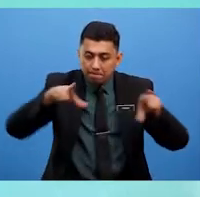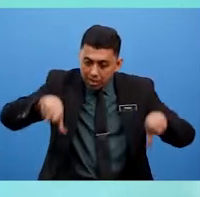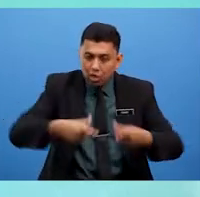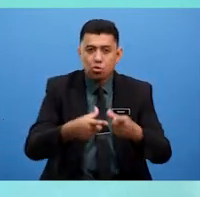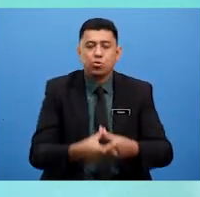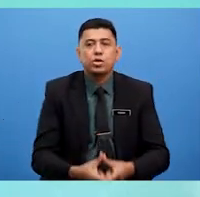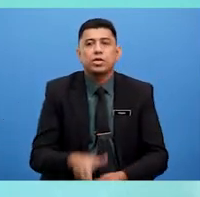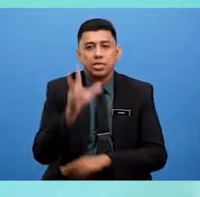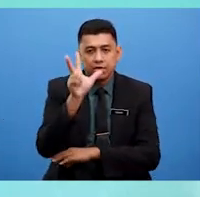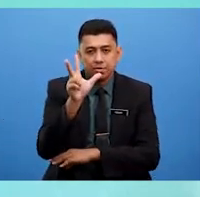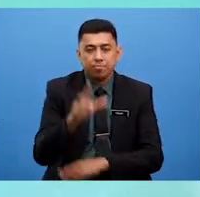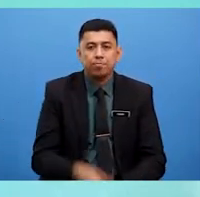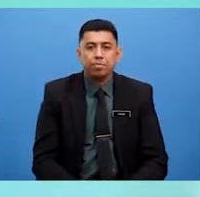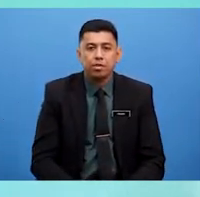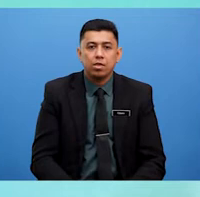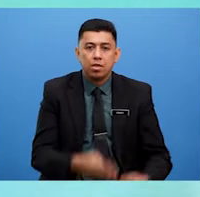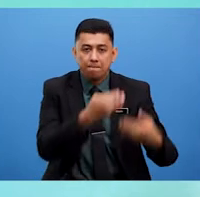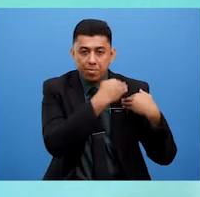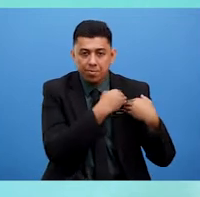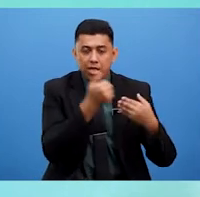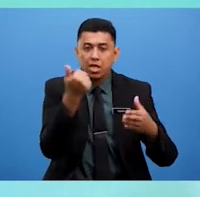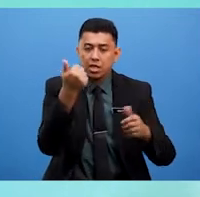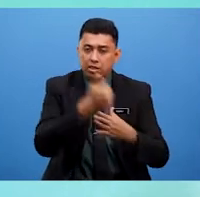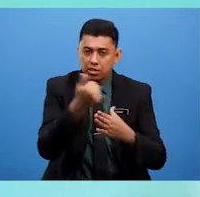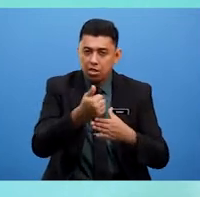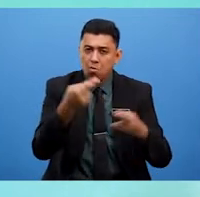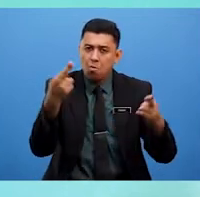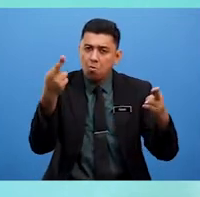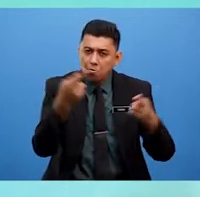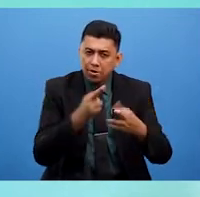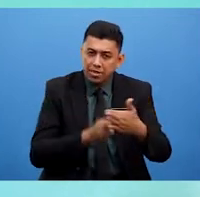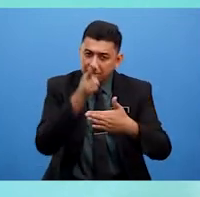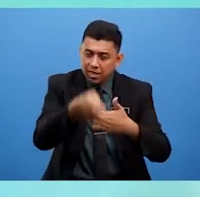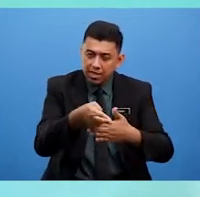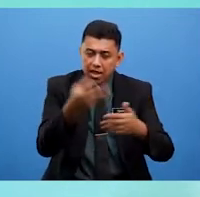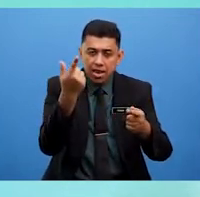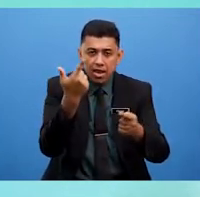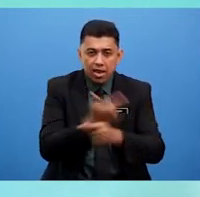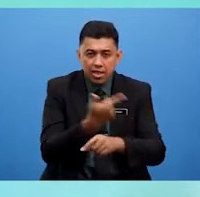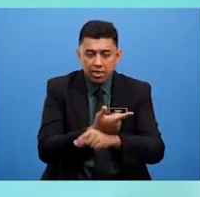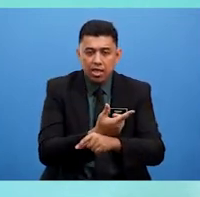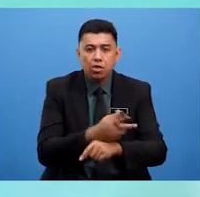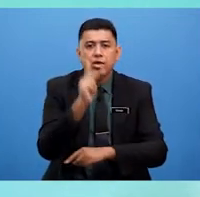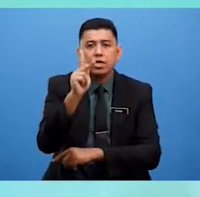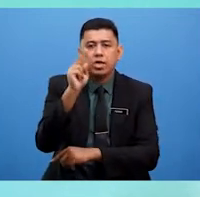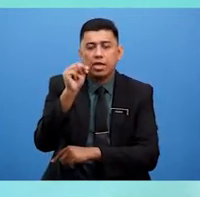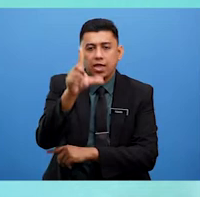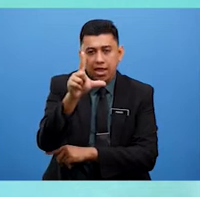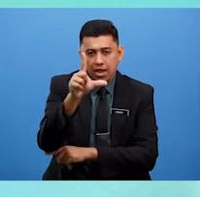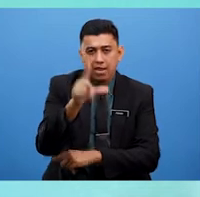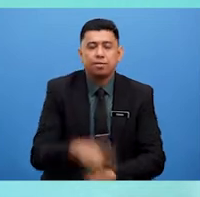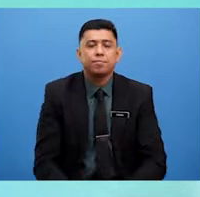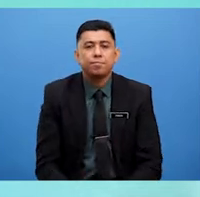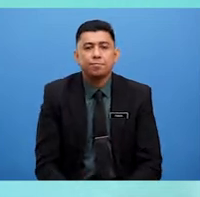perlakuan. Yang ketiga, beban atau rintangan latihan. Dan yang keempat, kadar nadi latihan iaitu